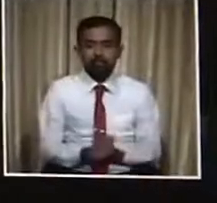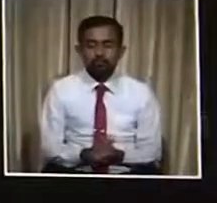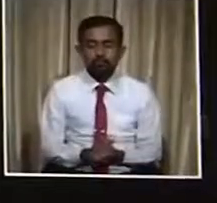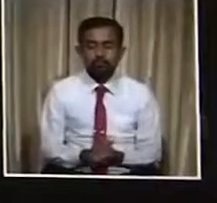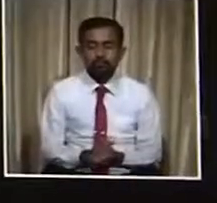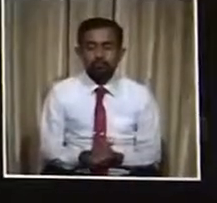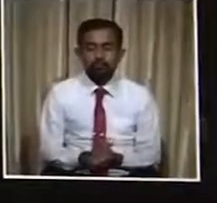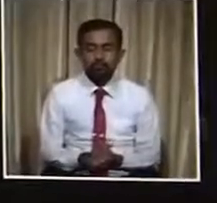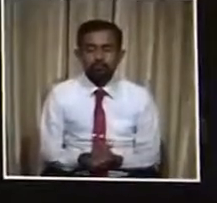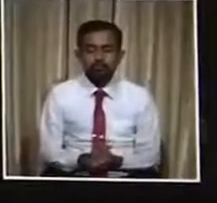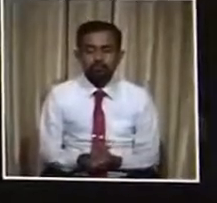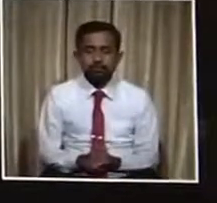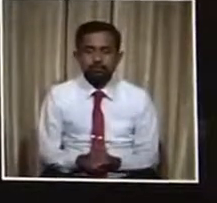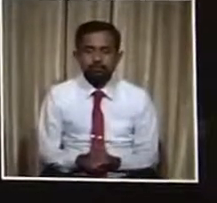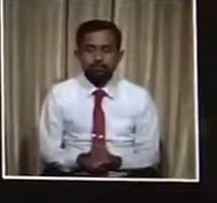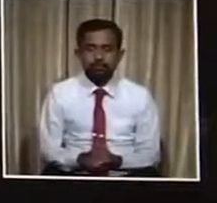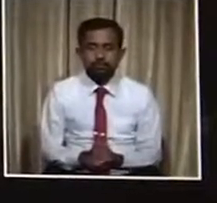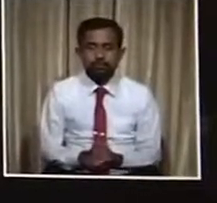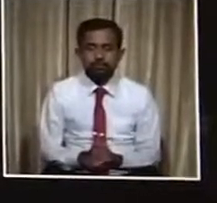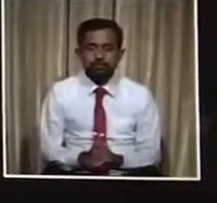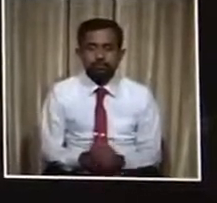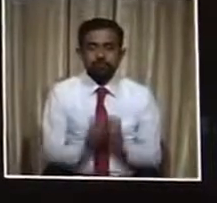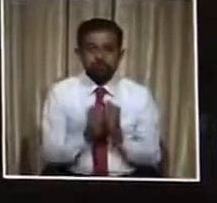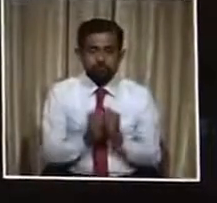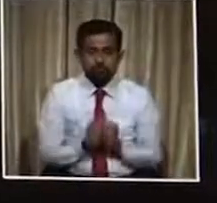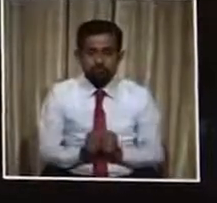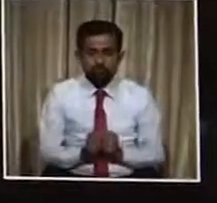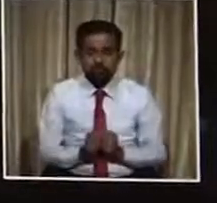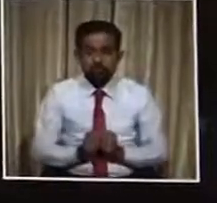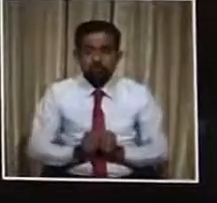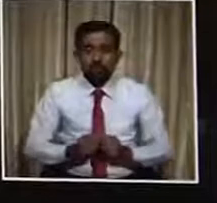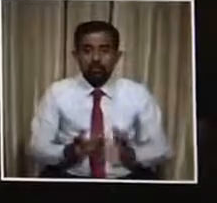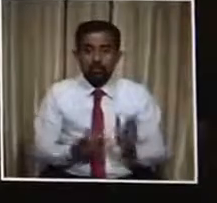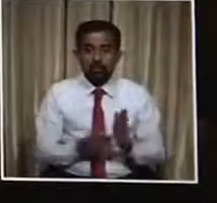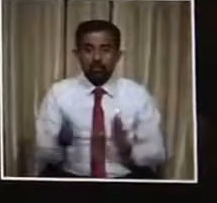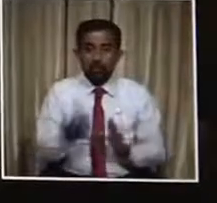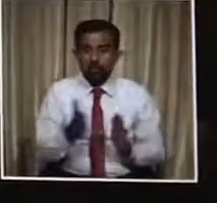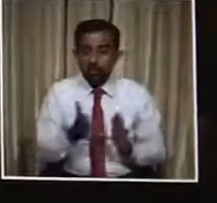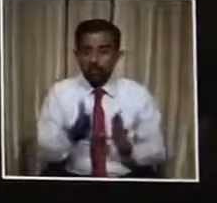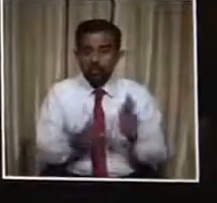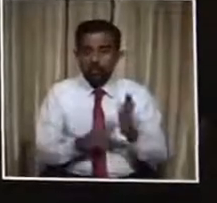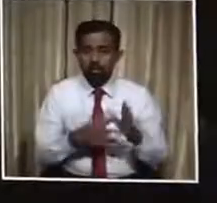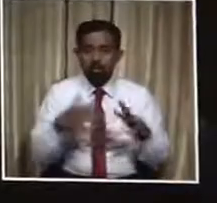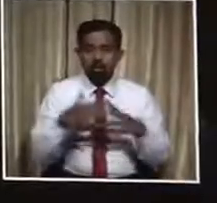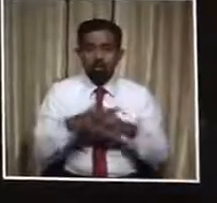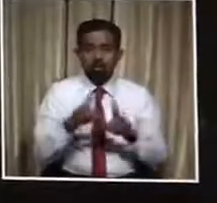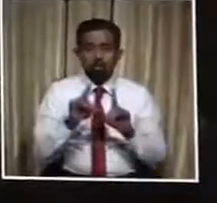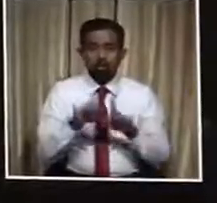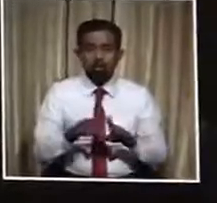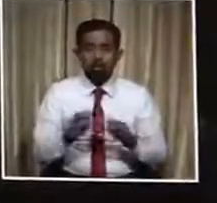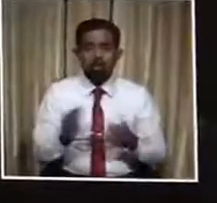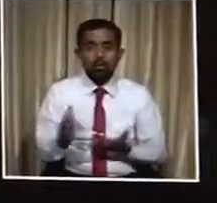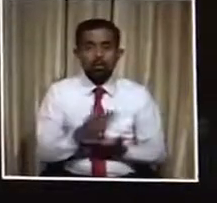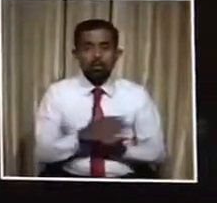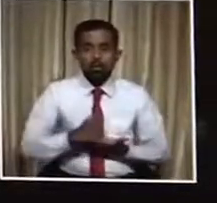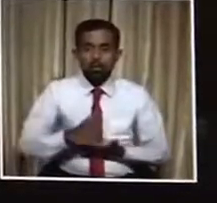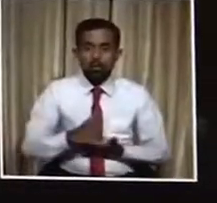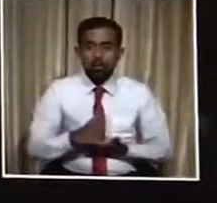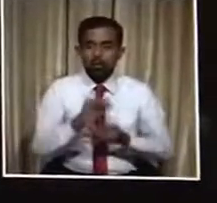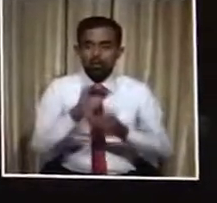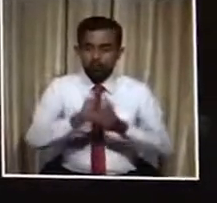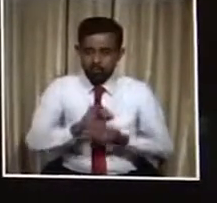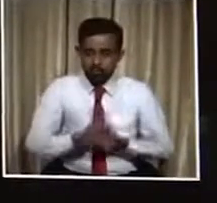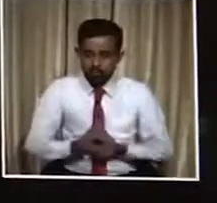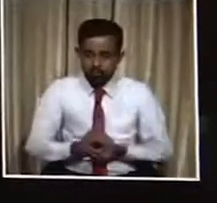தொழில் சட்டத்திலே சம்பள நிர்ணய சபையிலே 136வது சரத்துக்கு அமைய அனைத்து பாதுகாப்பு உறுதி செய்யப்பட வேண்டும்.